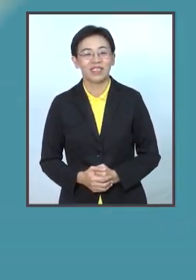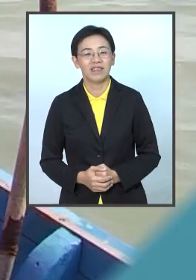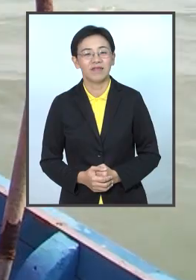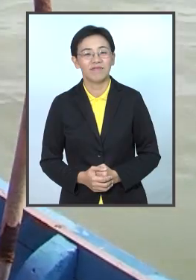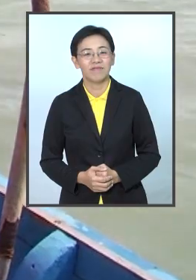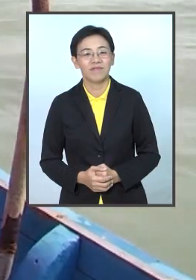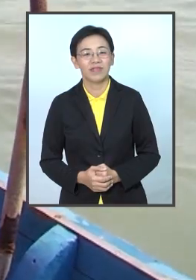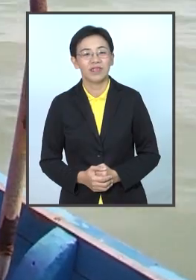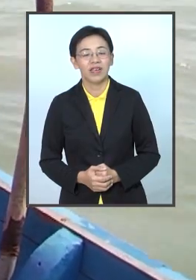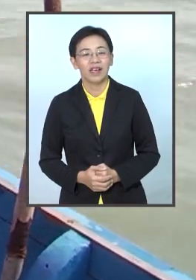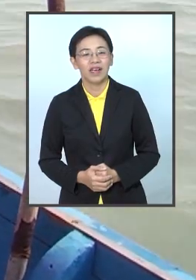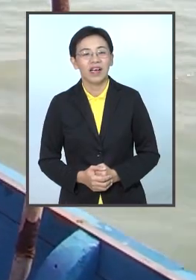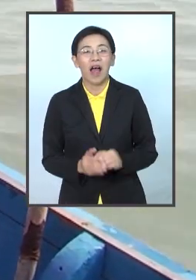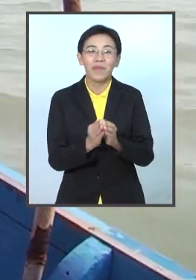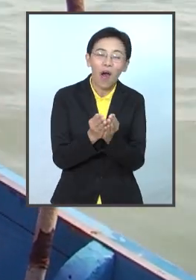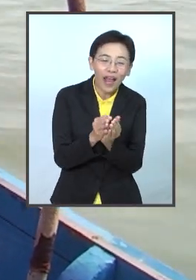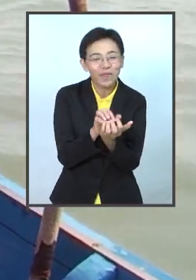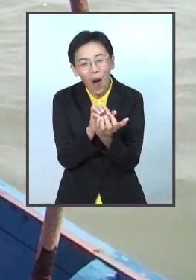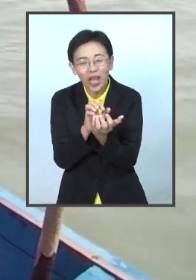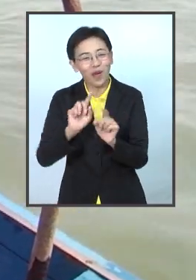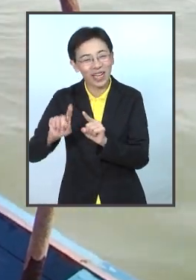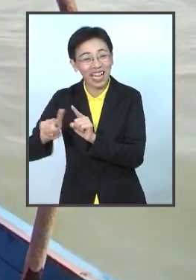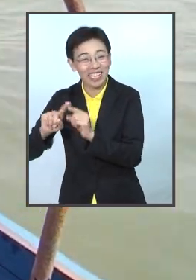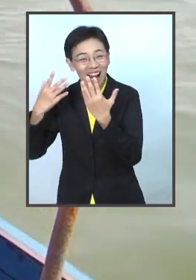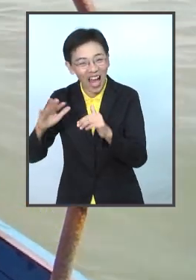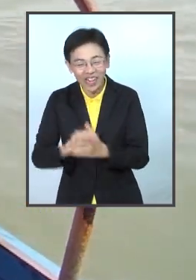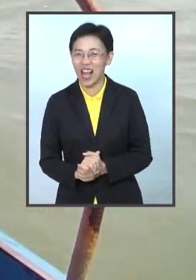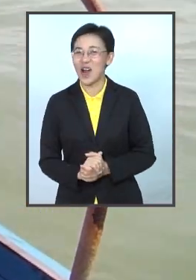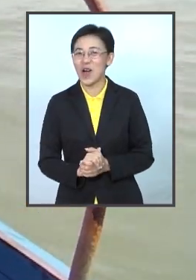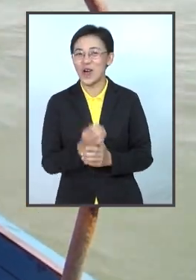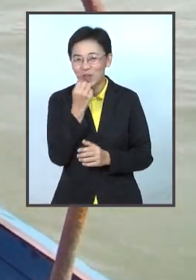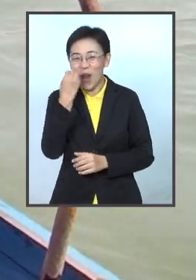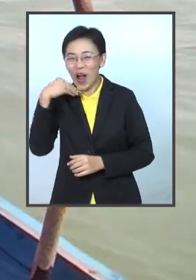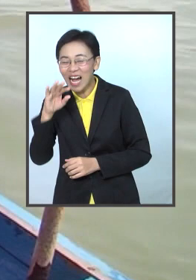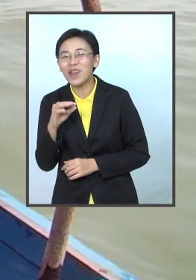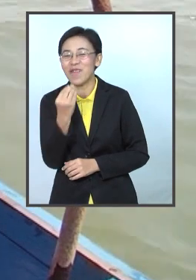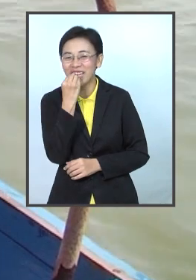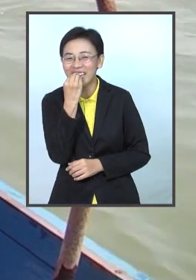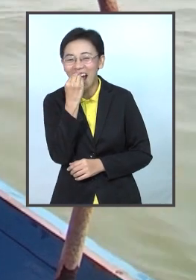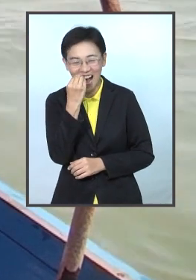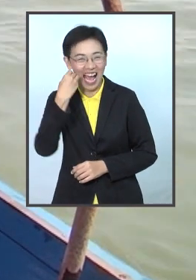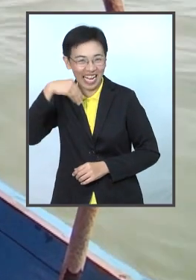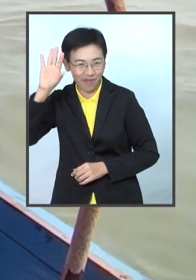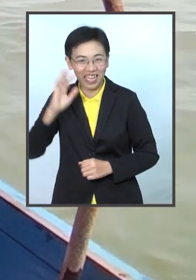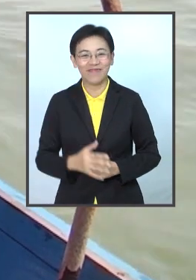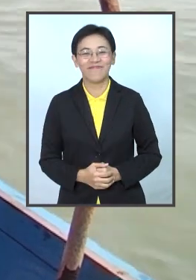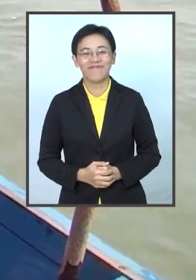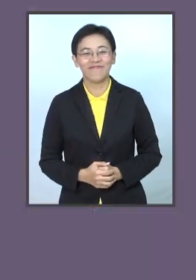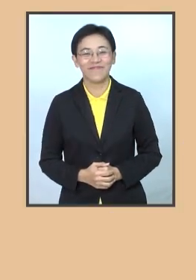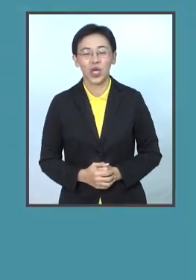นี่ค่ะได้หอยเรียบร้อยแล้วงั้นเดี๋ยวเรากลับบ้านไปลองรับประทานกันดูดีกว่าค่ะพี่คะไปเลยค่ะกลับบ้าน